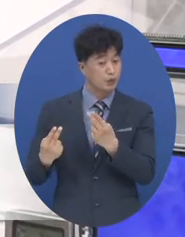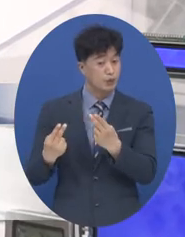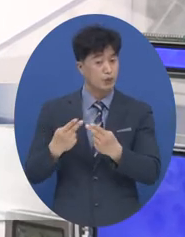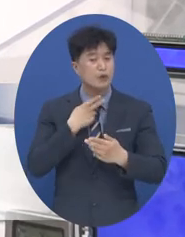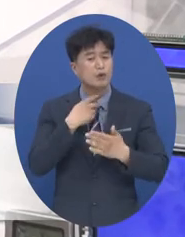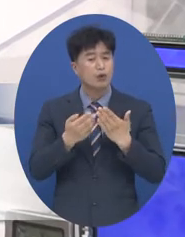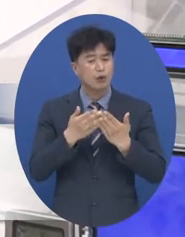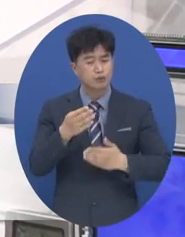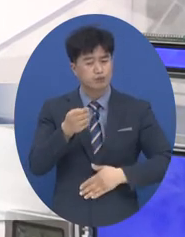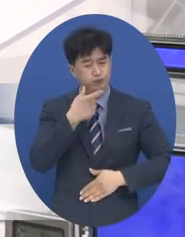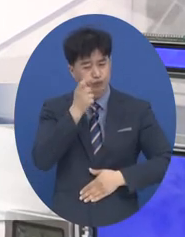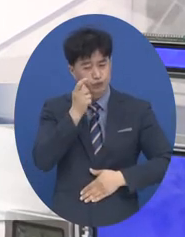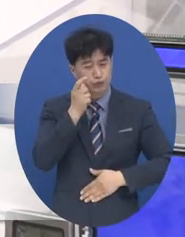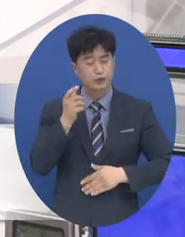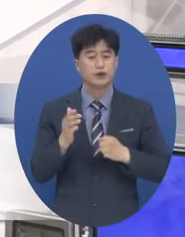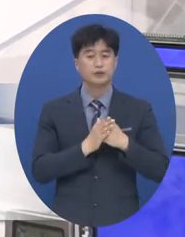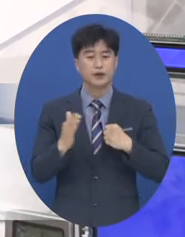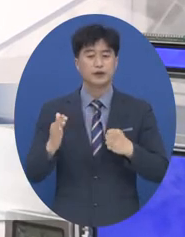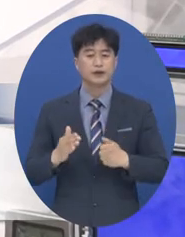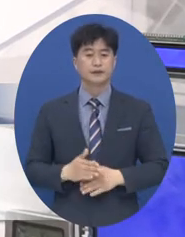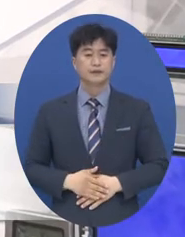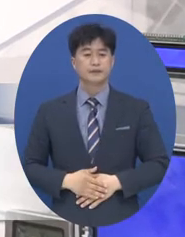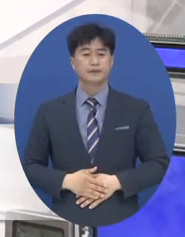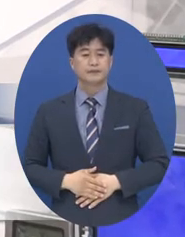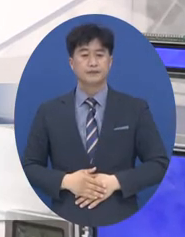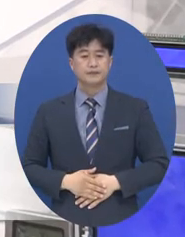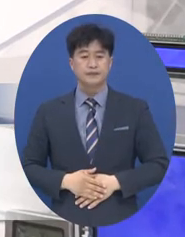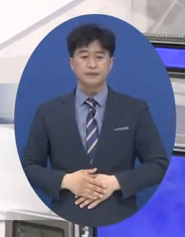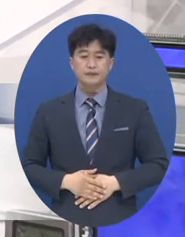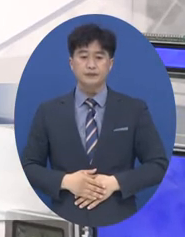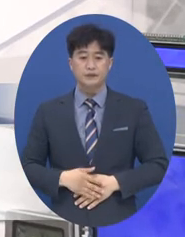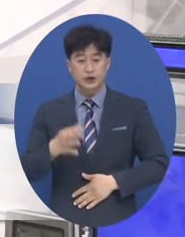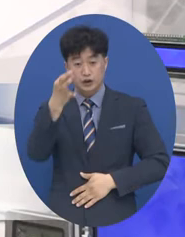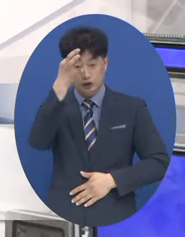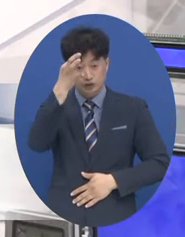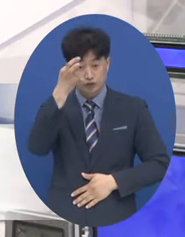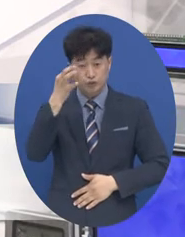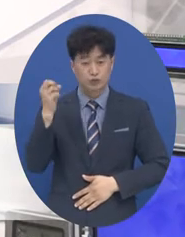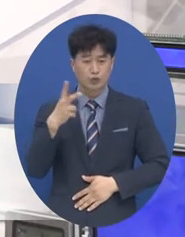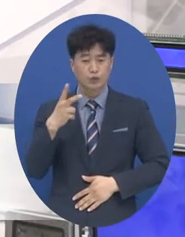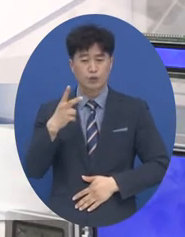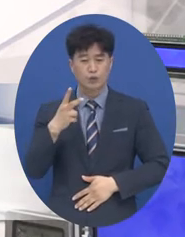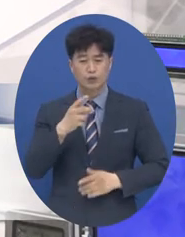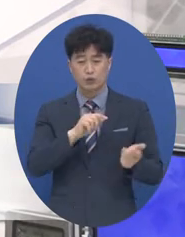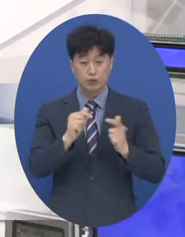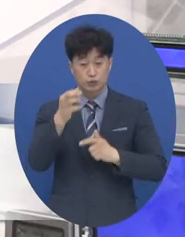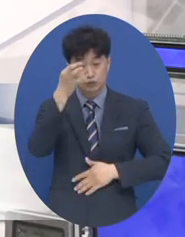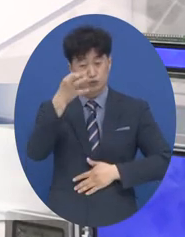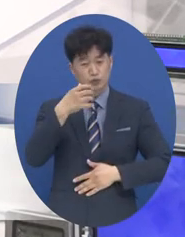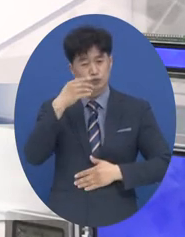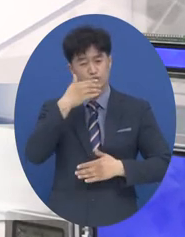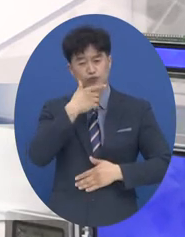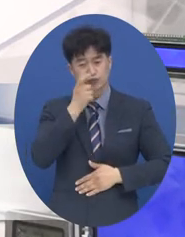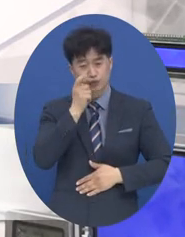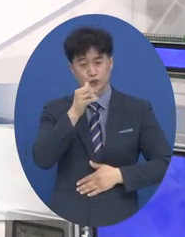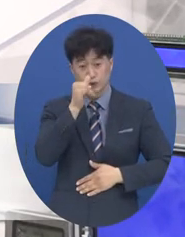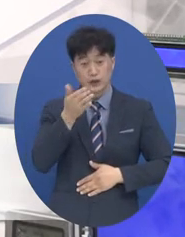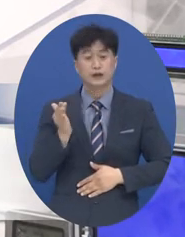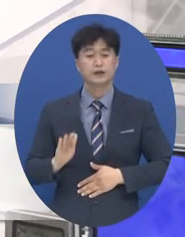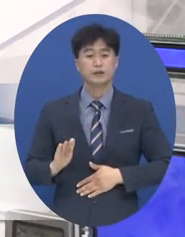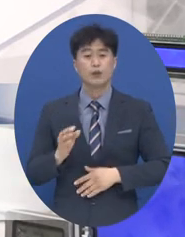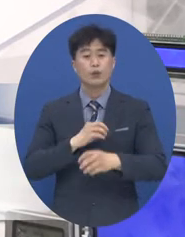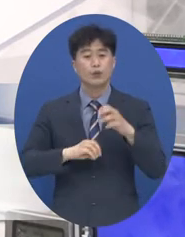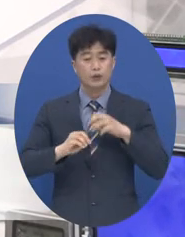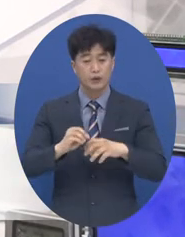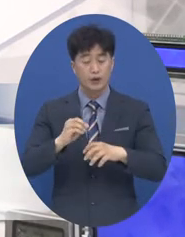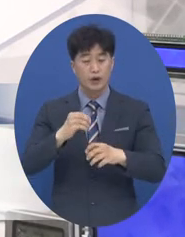비해서 경험이 적은 상태에서 시작하다 보니까 뭐 그런 기술적인 부분이나 그런 노하우는 떨어질 수